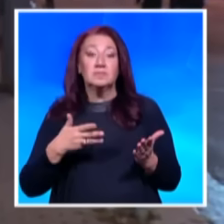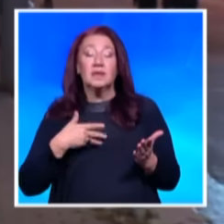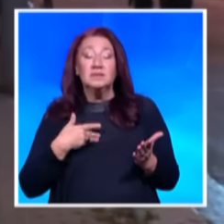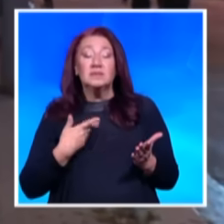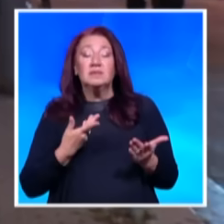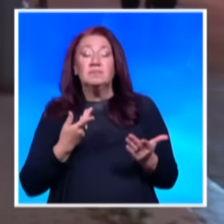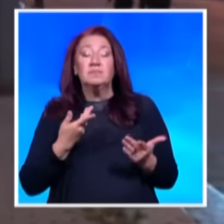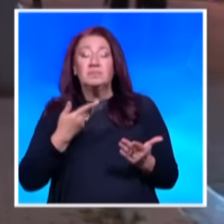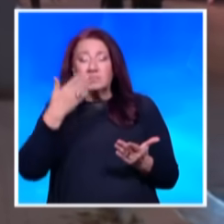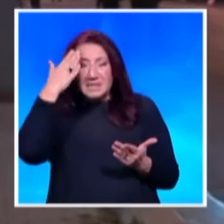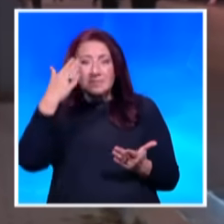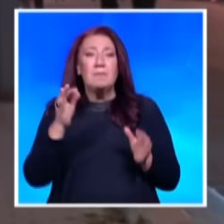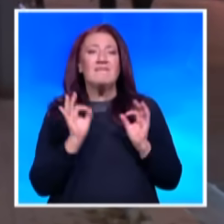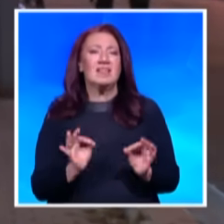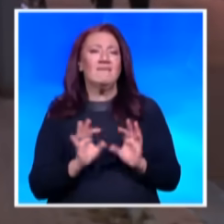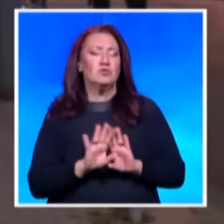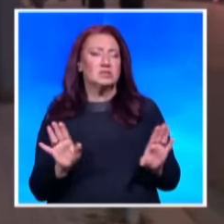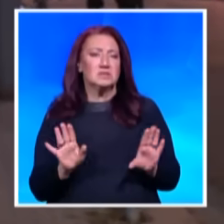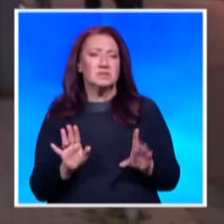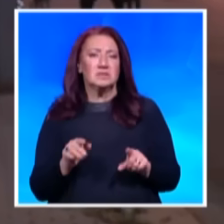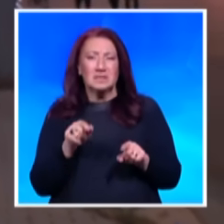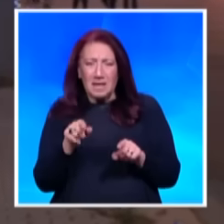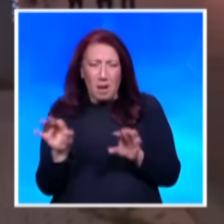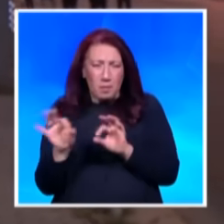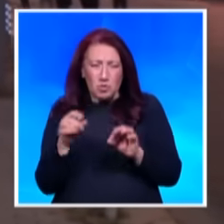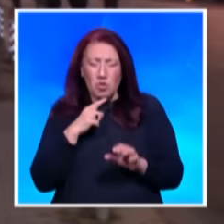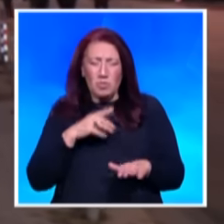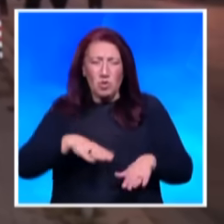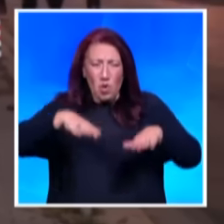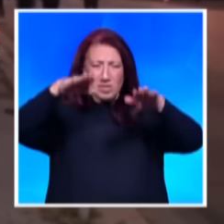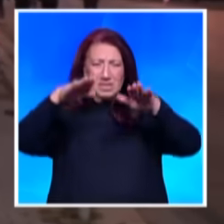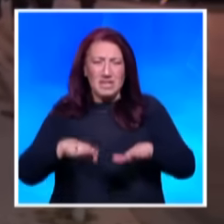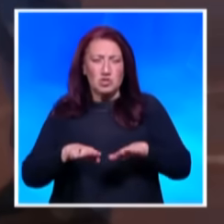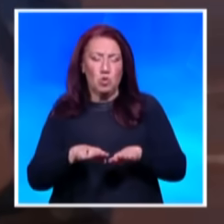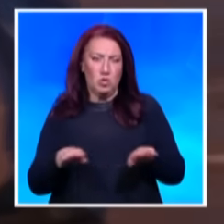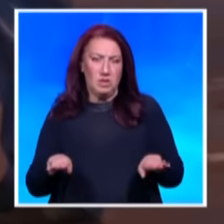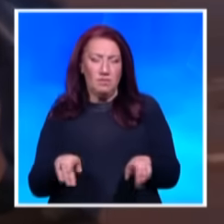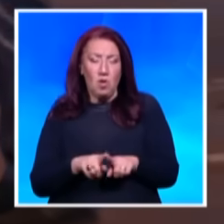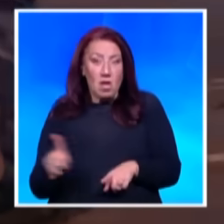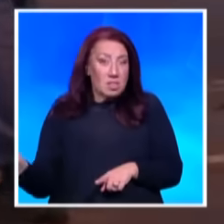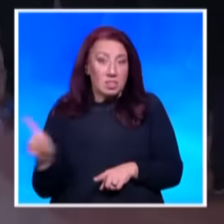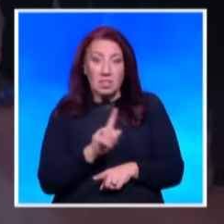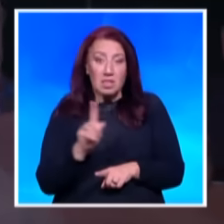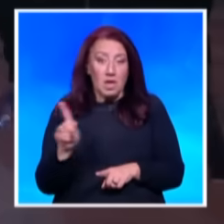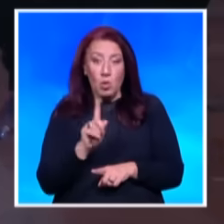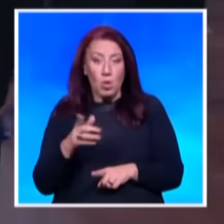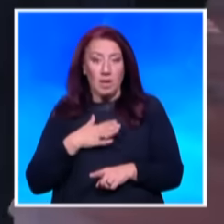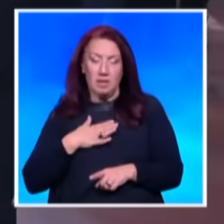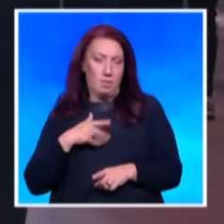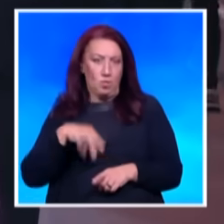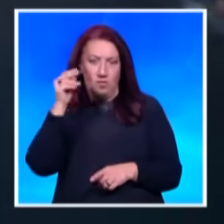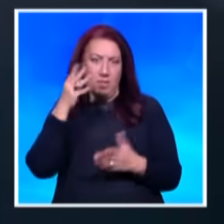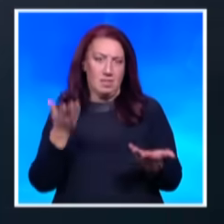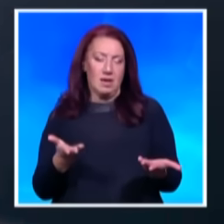идея да има справедливост. Такова дъно не е стигано никога в българския футбол. Такова дъно не е стигано в държавата по принцип.